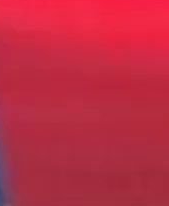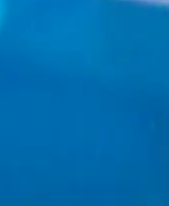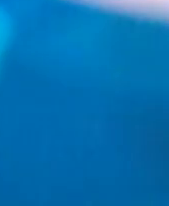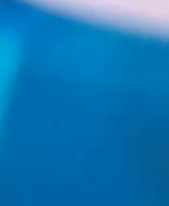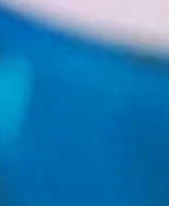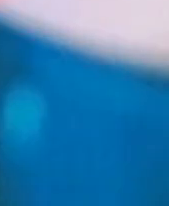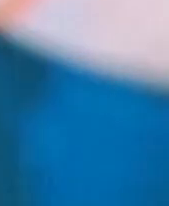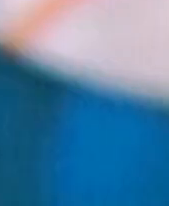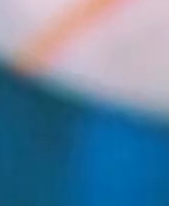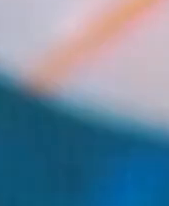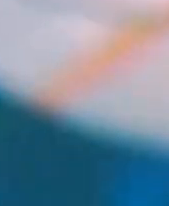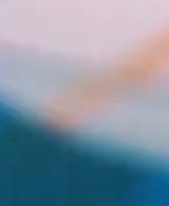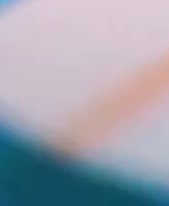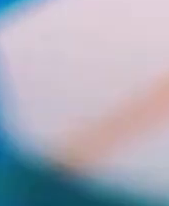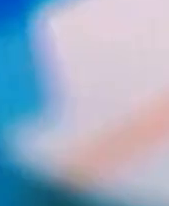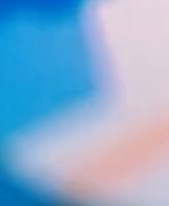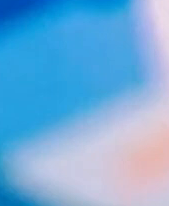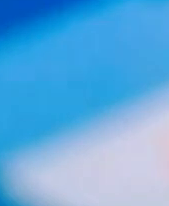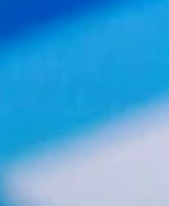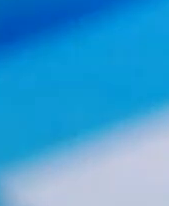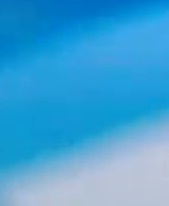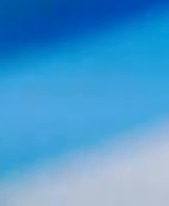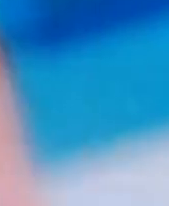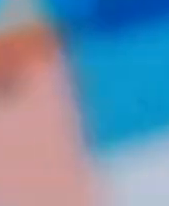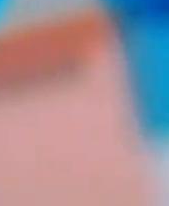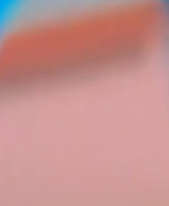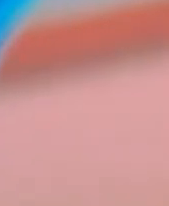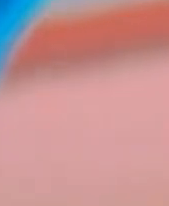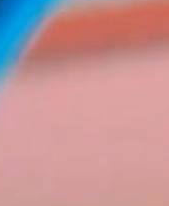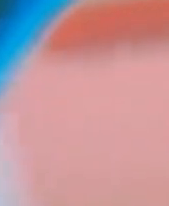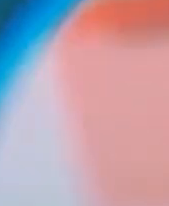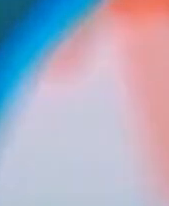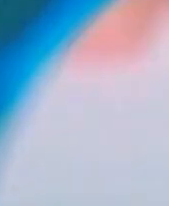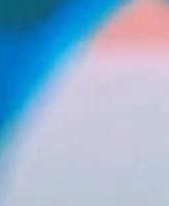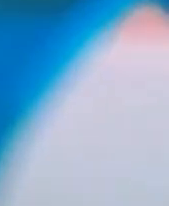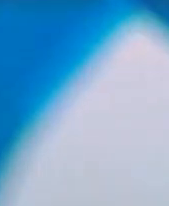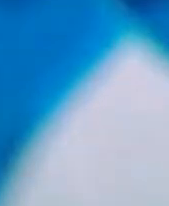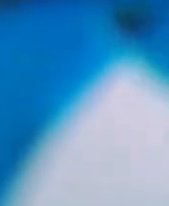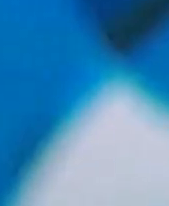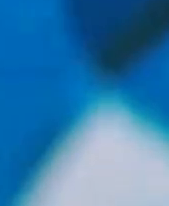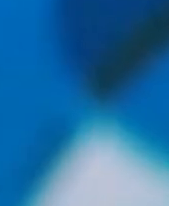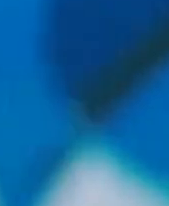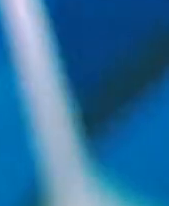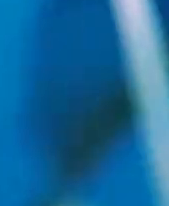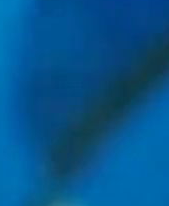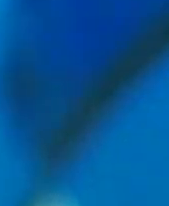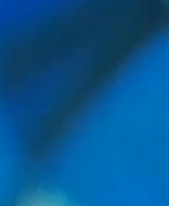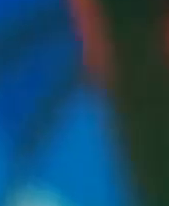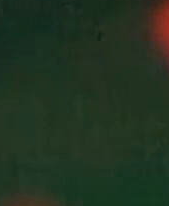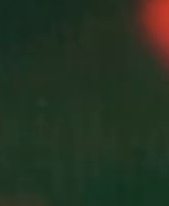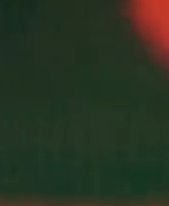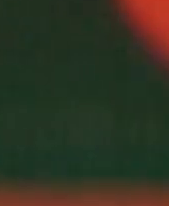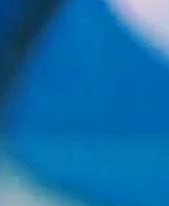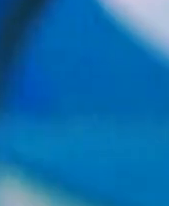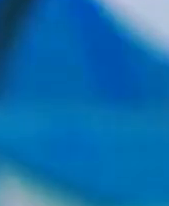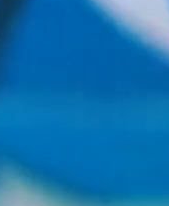Смотрите Информбюро на YouTube. Прямые эфиры, репортажи с места событий, аналитика, журналистские расследования. Все то, что